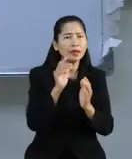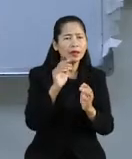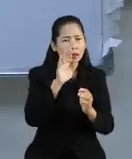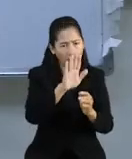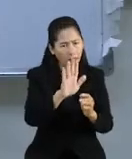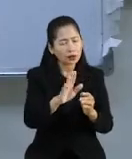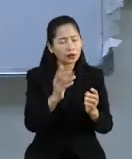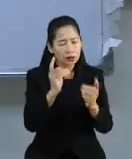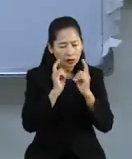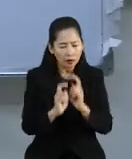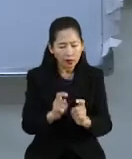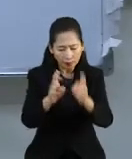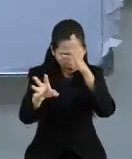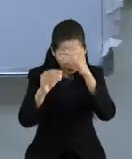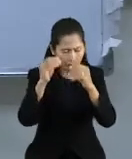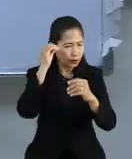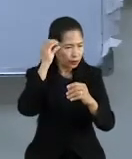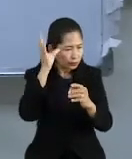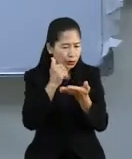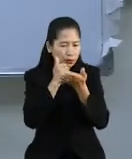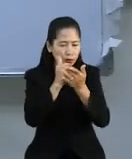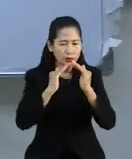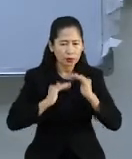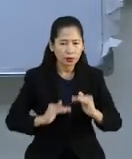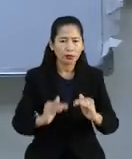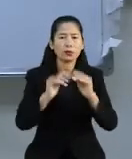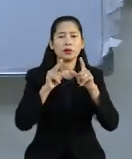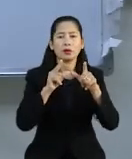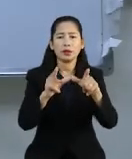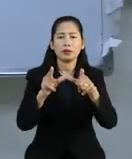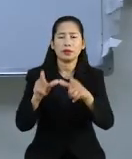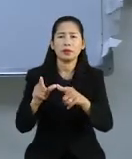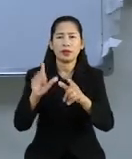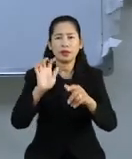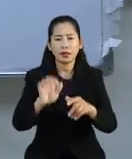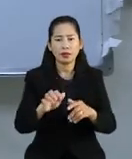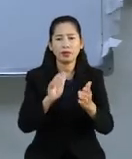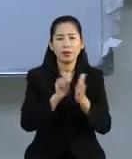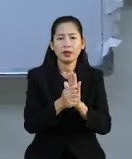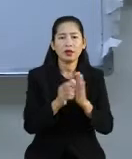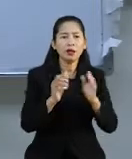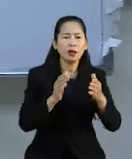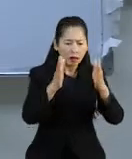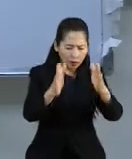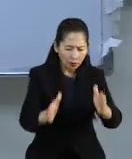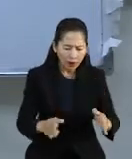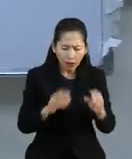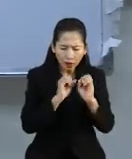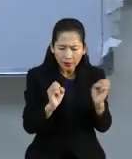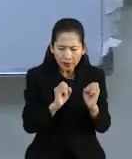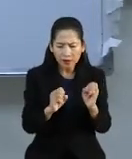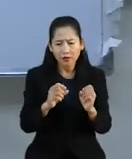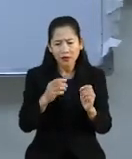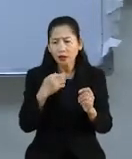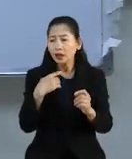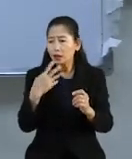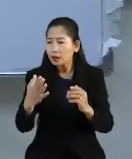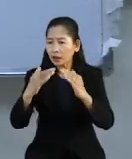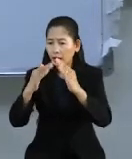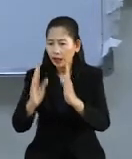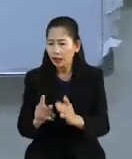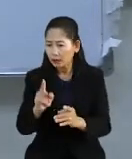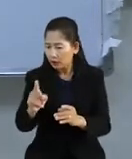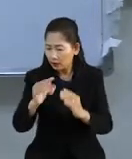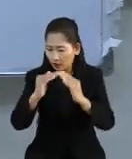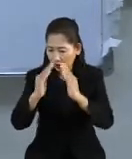trời đẹp băng riêng ạ xó áo trẻ, đọc bê chuối xùm rùa con nông ca thôi đồng nà. Trẻ, nô bê để ọt phăng kê phép thẳng tư, ta ạ kia ni mùi ạ,